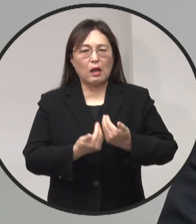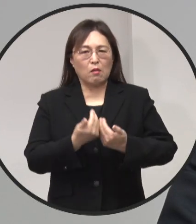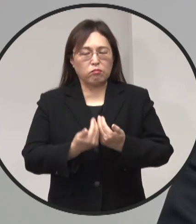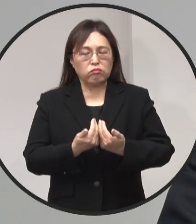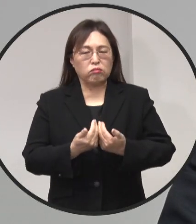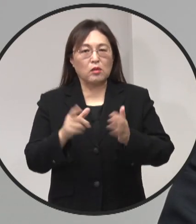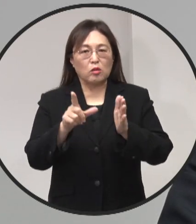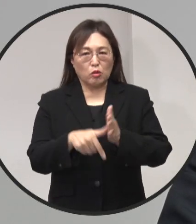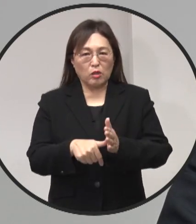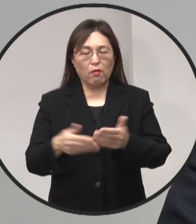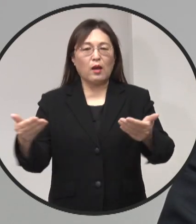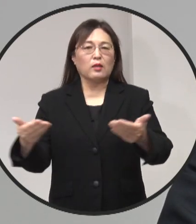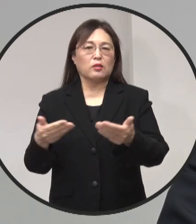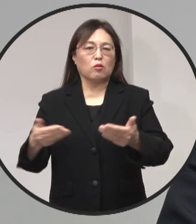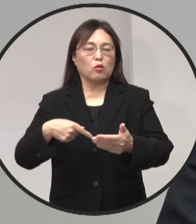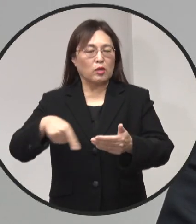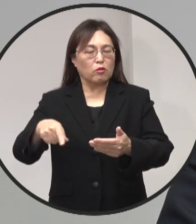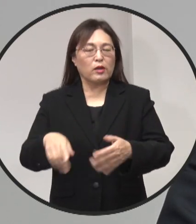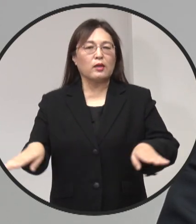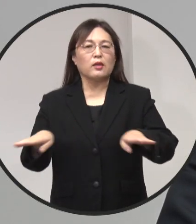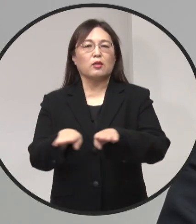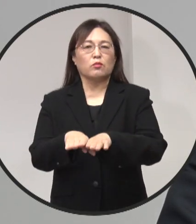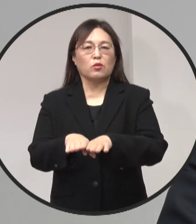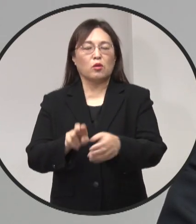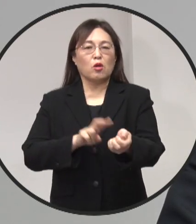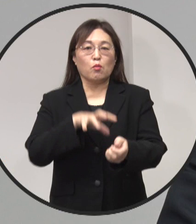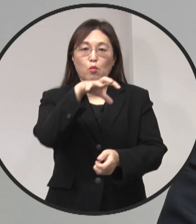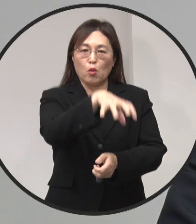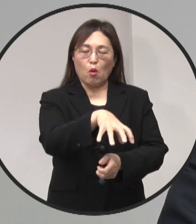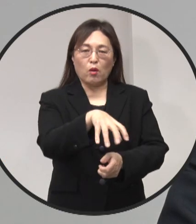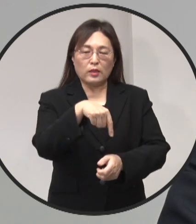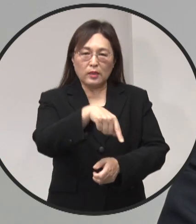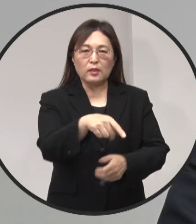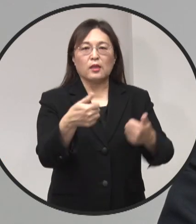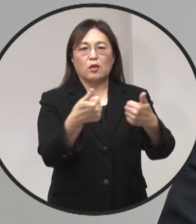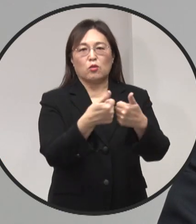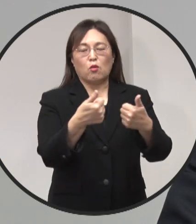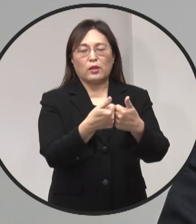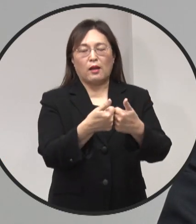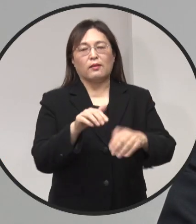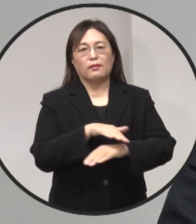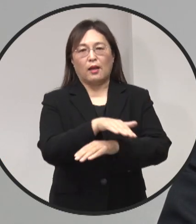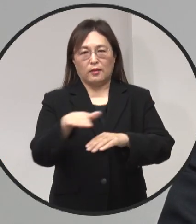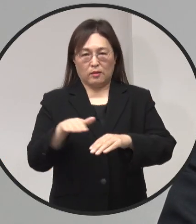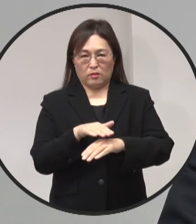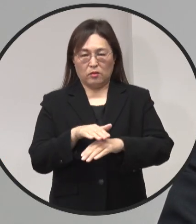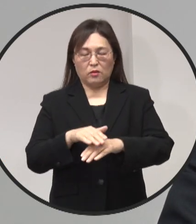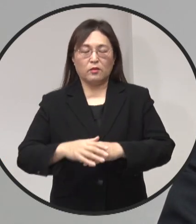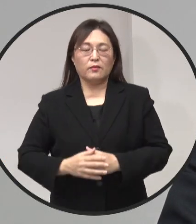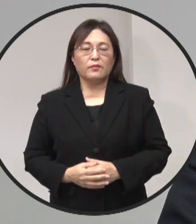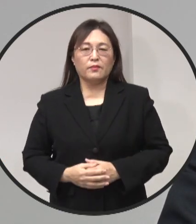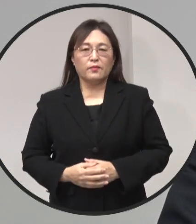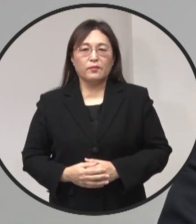感じたら仕事を休み医療機関に相談することが非常に大切です